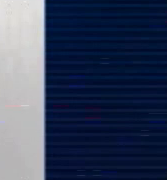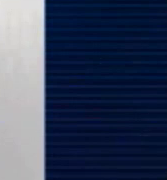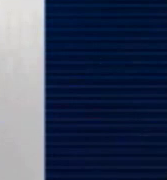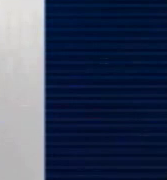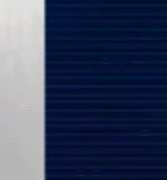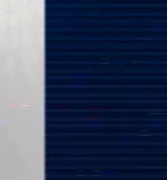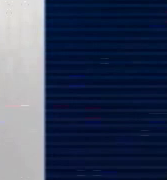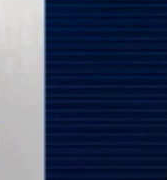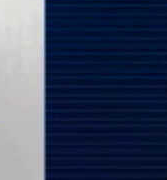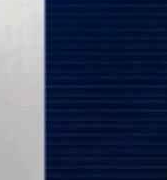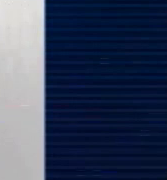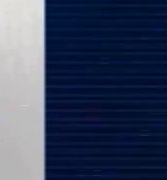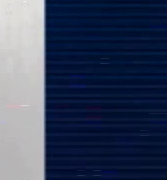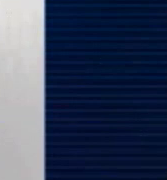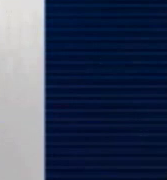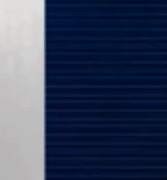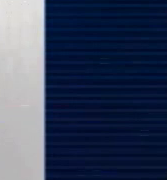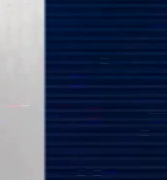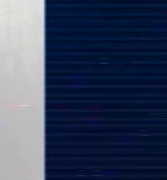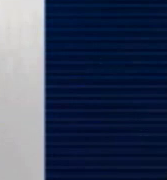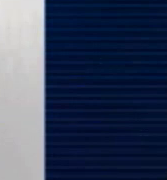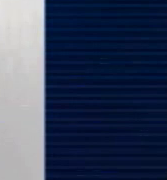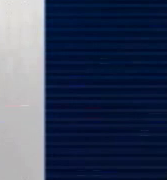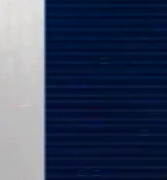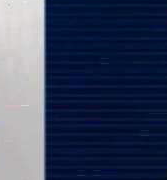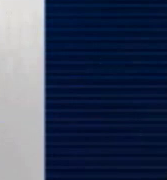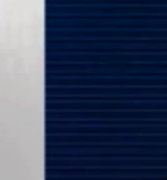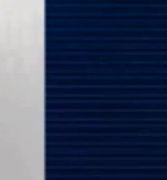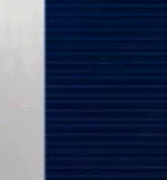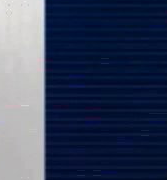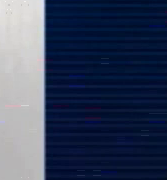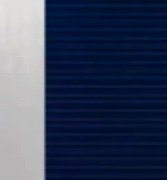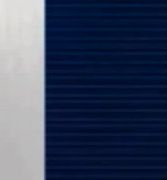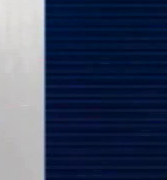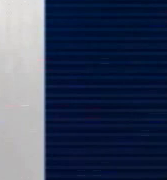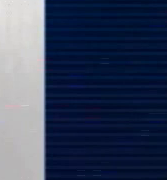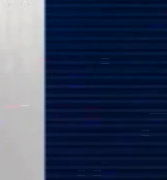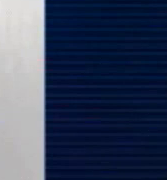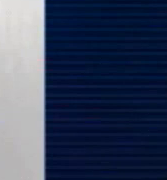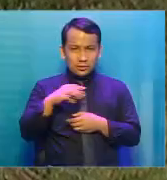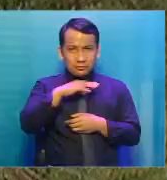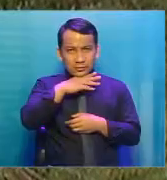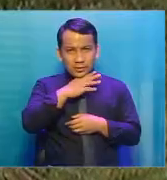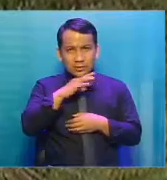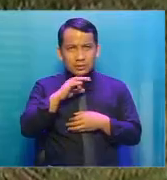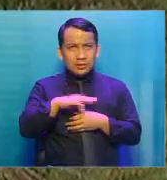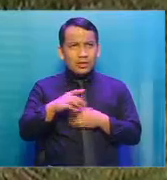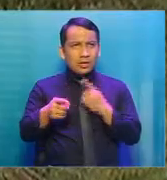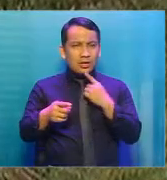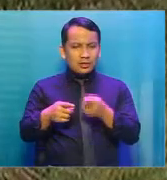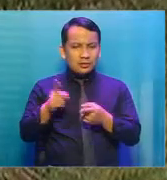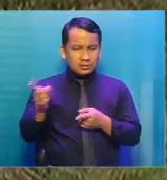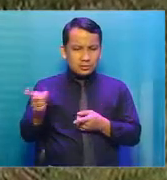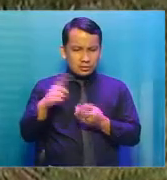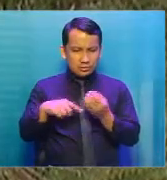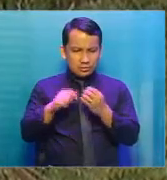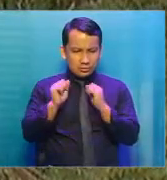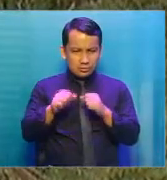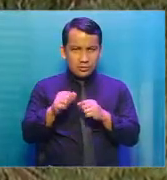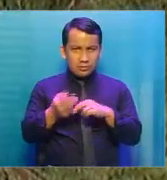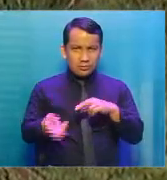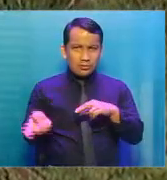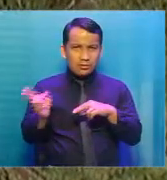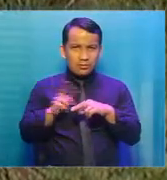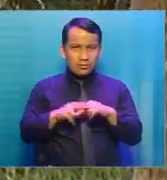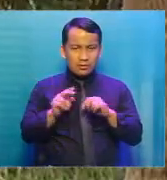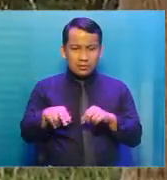total, halos 3,000 hanggang mahigit 7,000 pesos ang kita ng mga magbababoy. Ayon sa mga magbababoy, dumoble